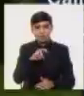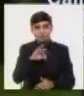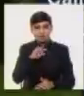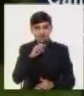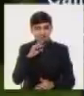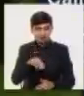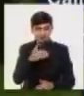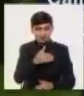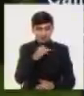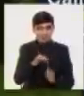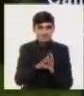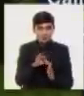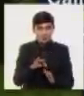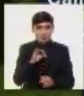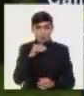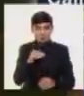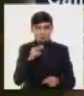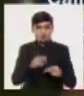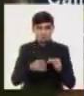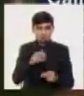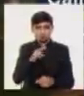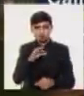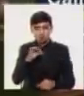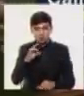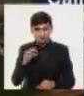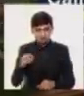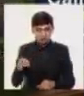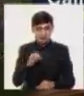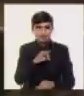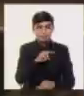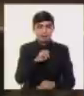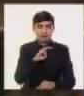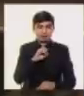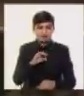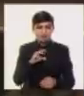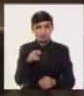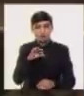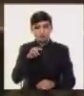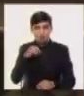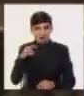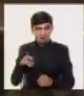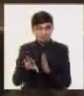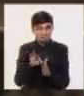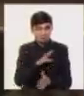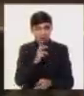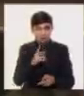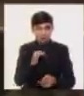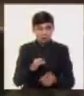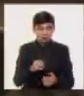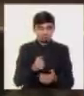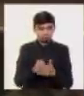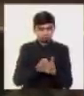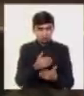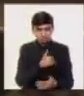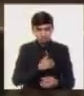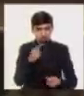теперь официально считаются оконченными даже в Джорджии и Пенсильвании, где представители Дональда Трампа безуспешно